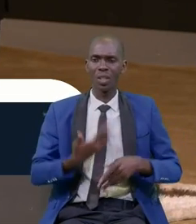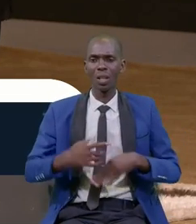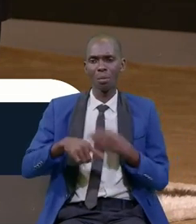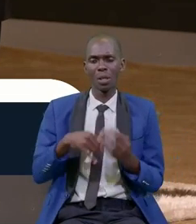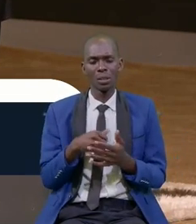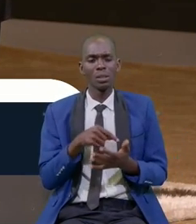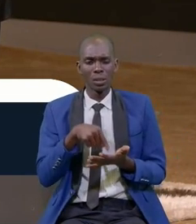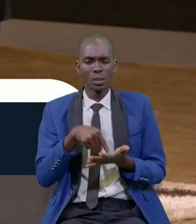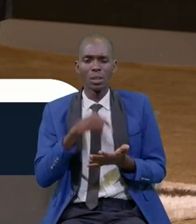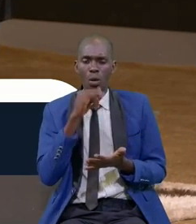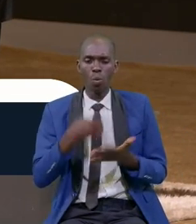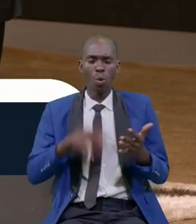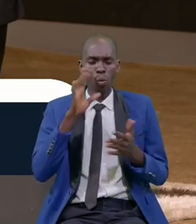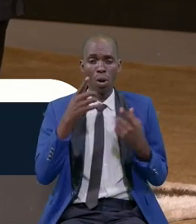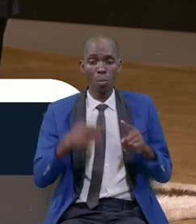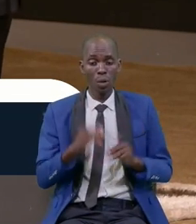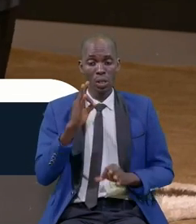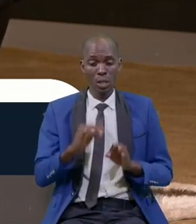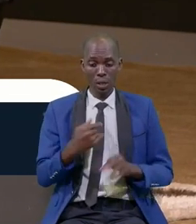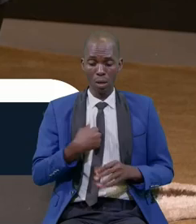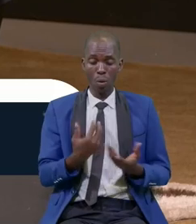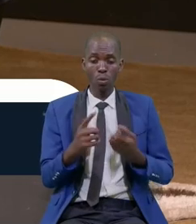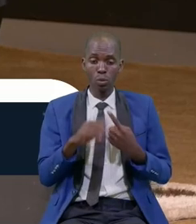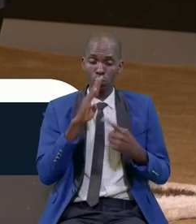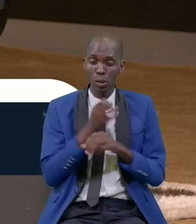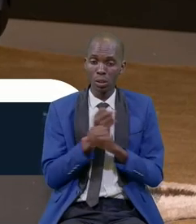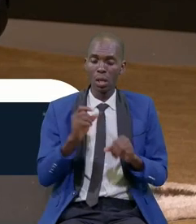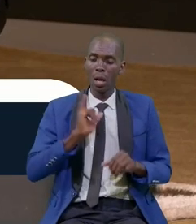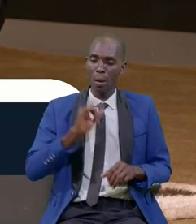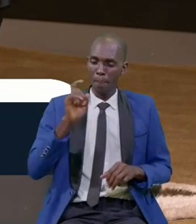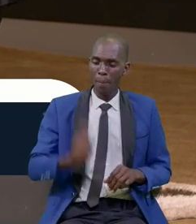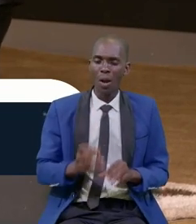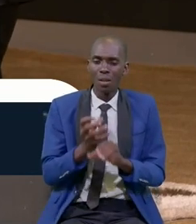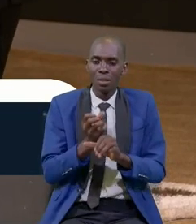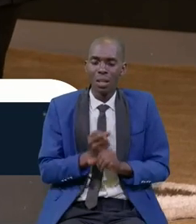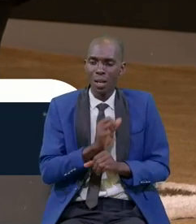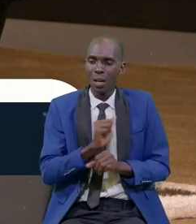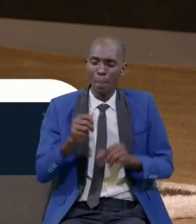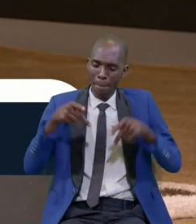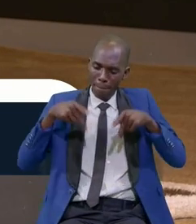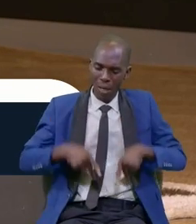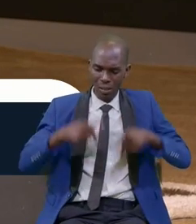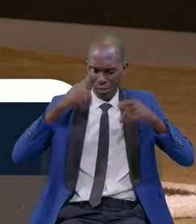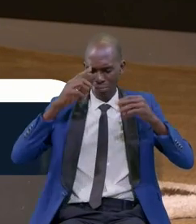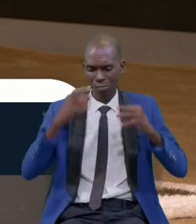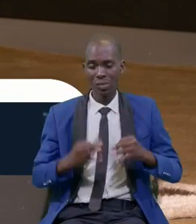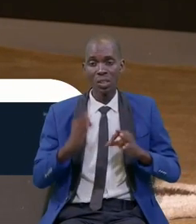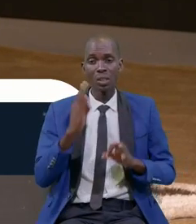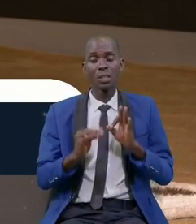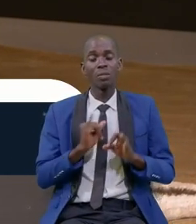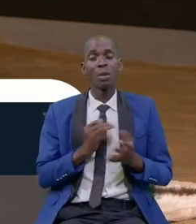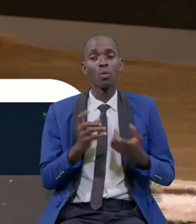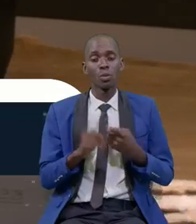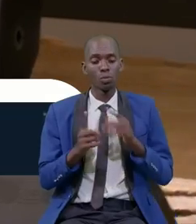qui va se passer. Si je vais être sauvé, je dois prendre une décision personnelle. Si je